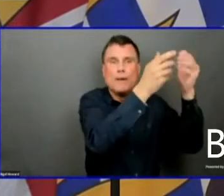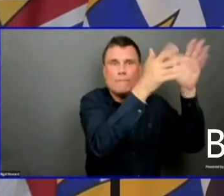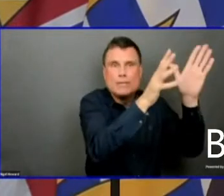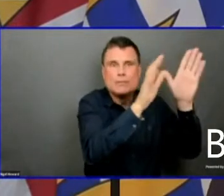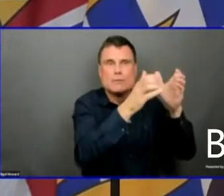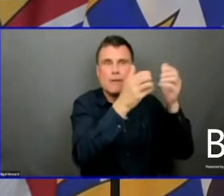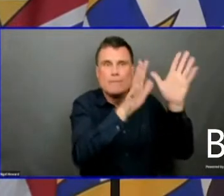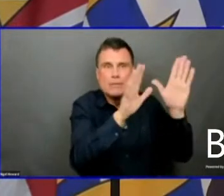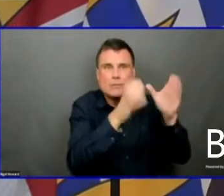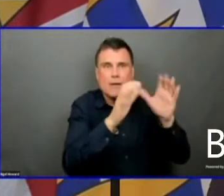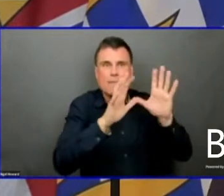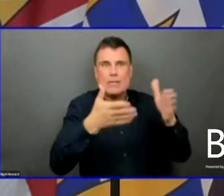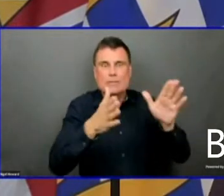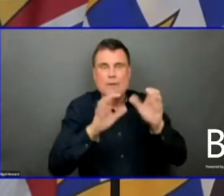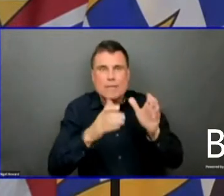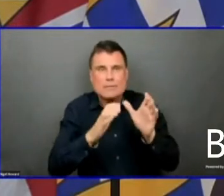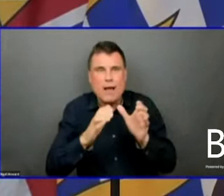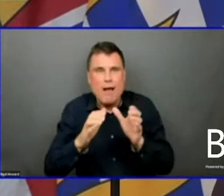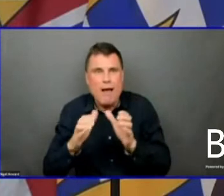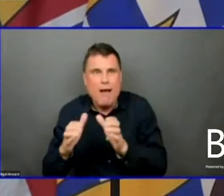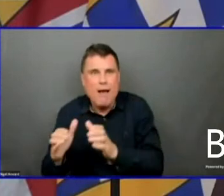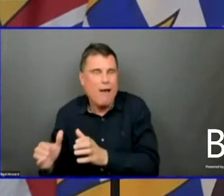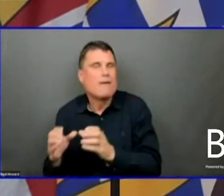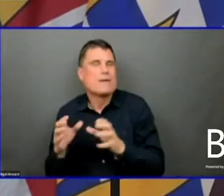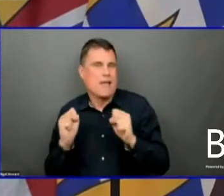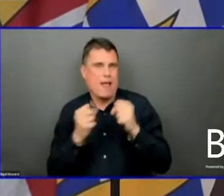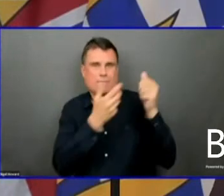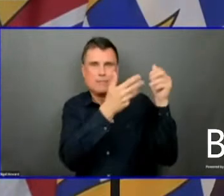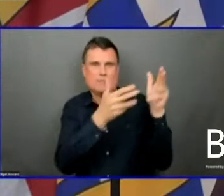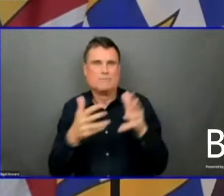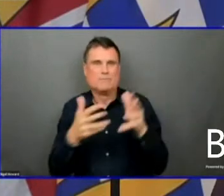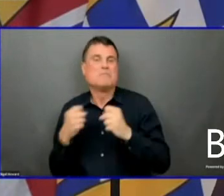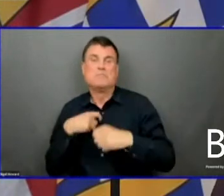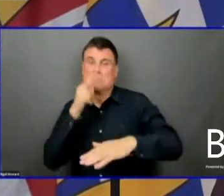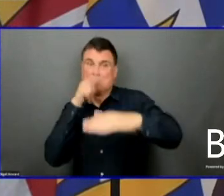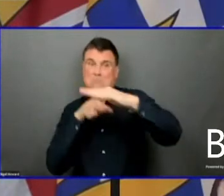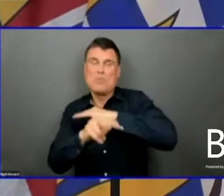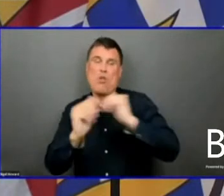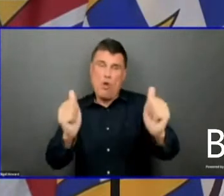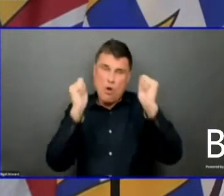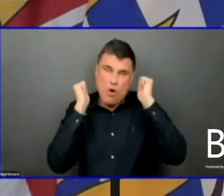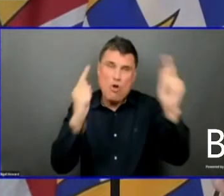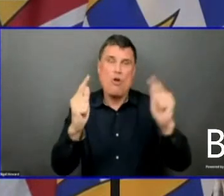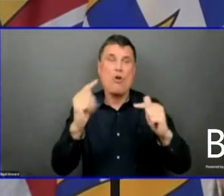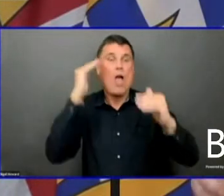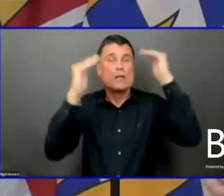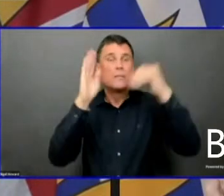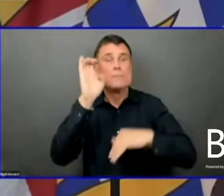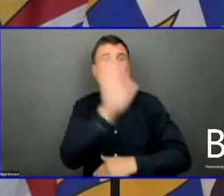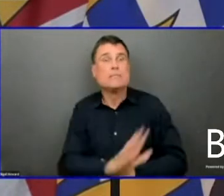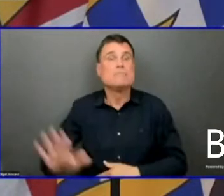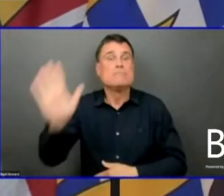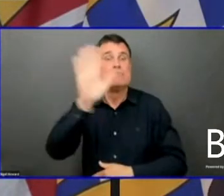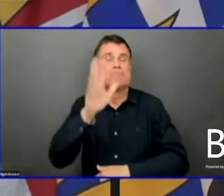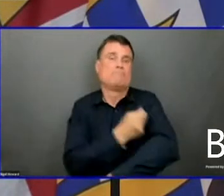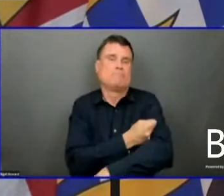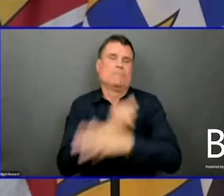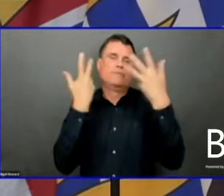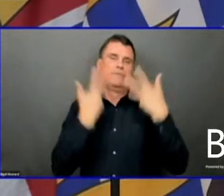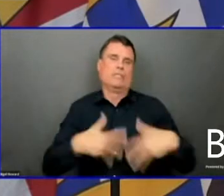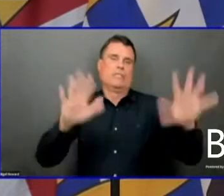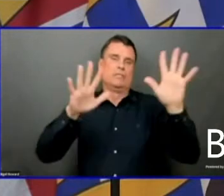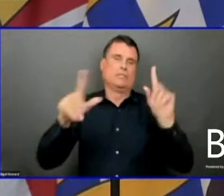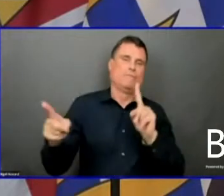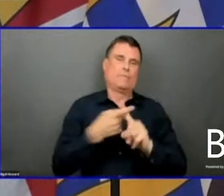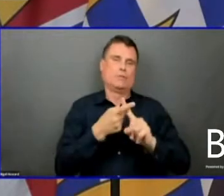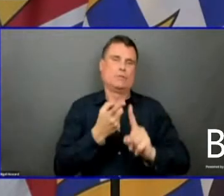期望每一个年龄段的都能够马上接到第1阶段第1针的疫苗同时呢，我们也是开